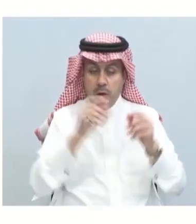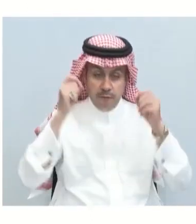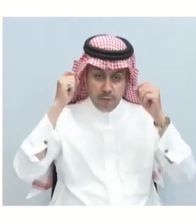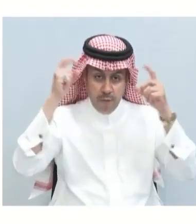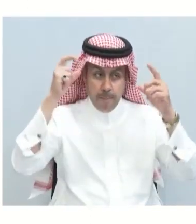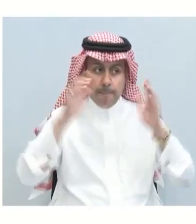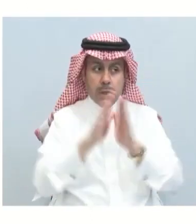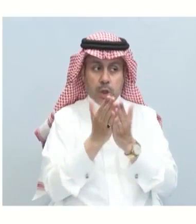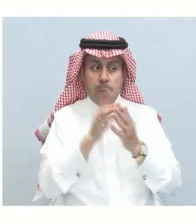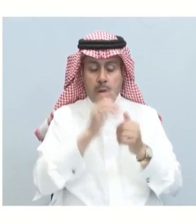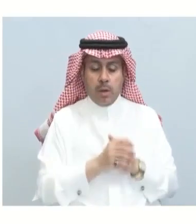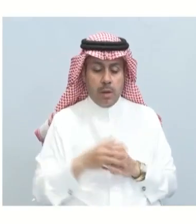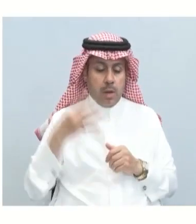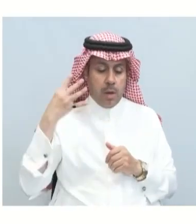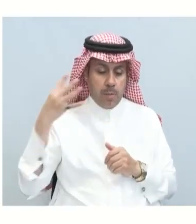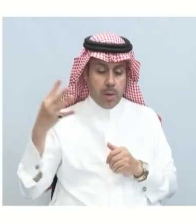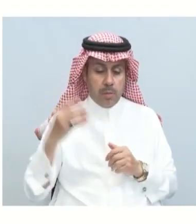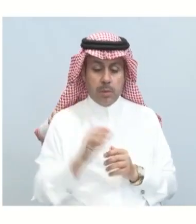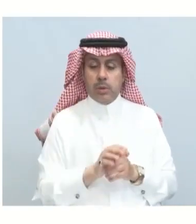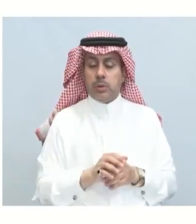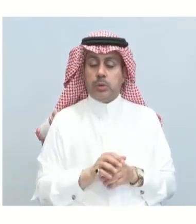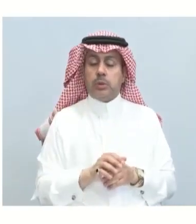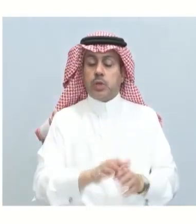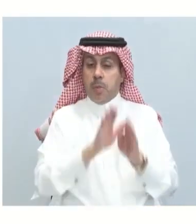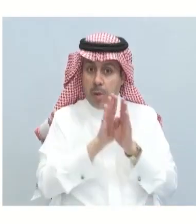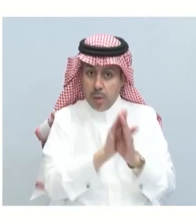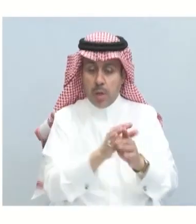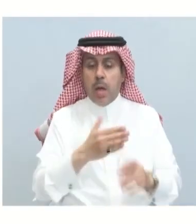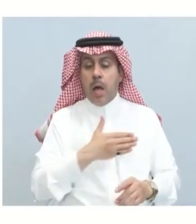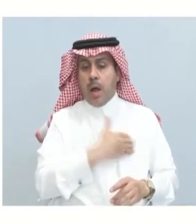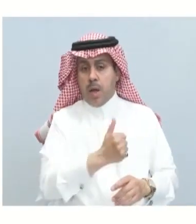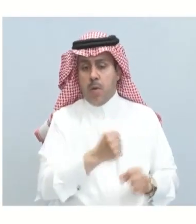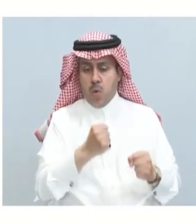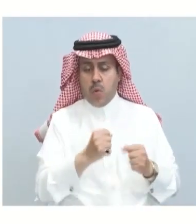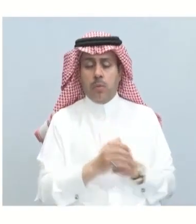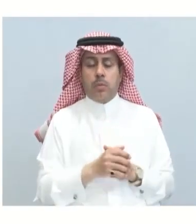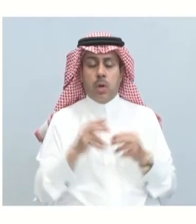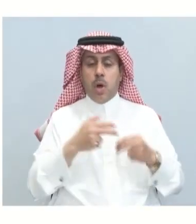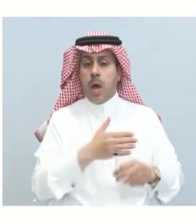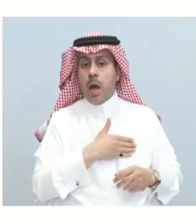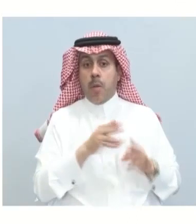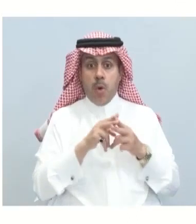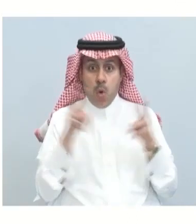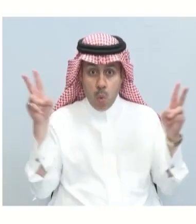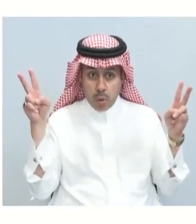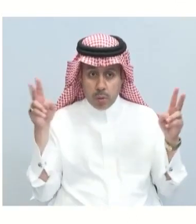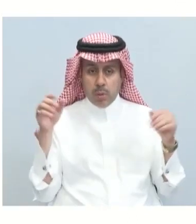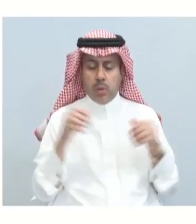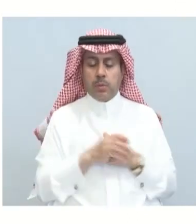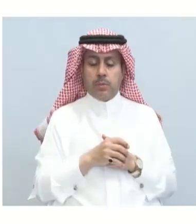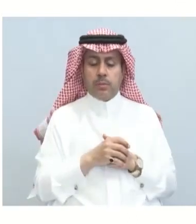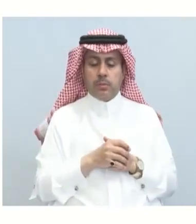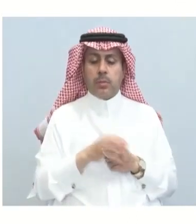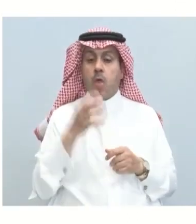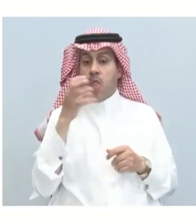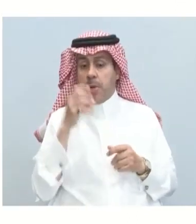كتاب الله رابعا يبعث على رسوخ الايمان وزياده نور القلب ذلك كله من ثمرات